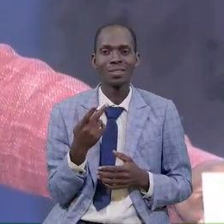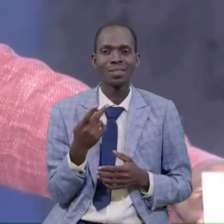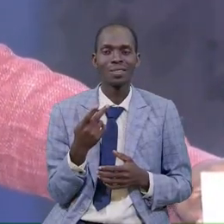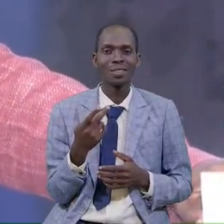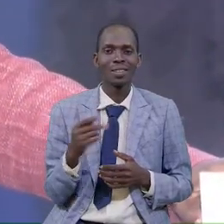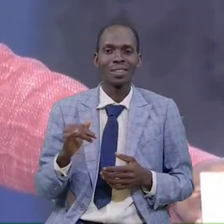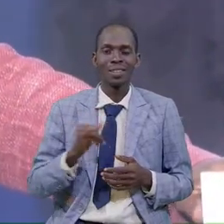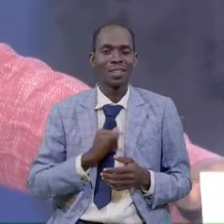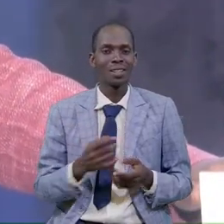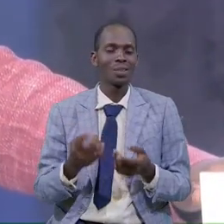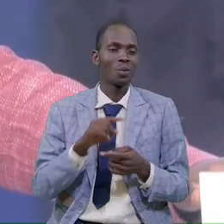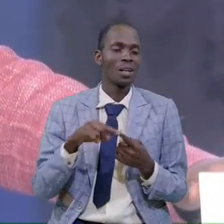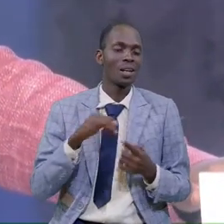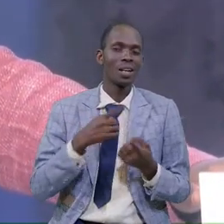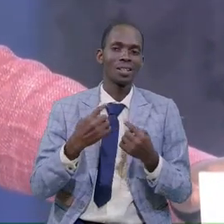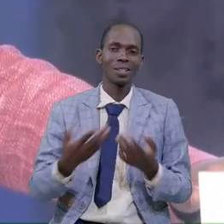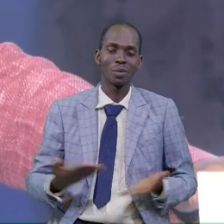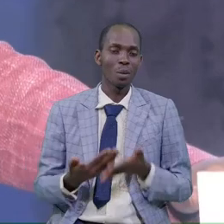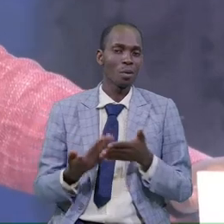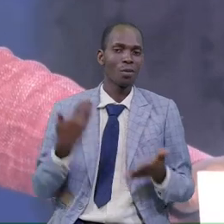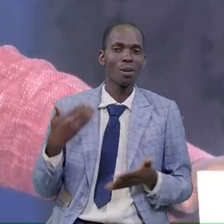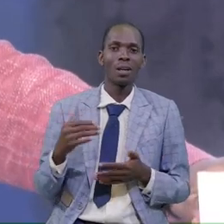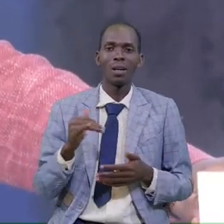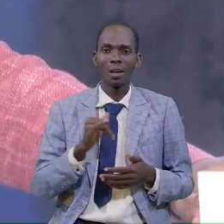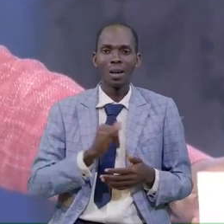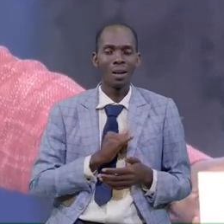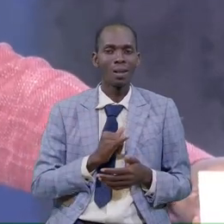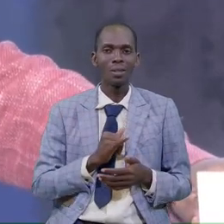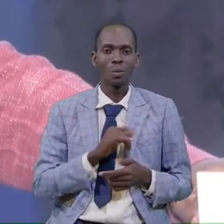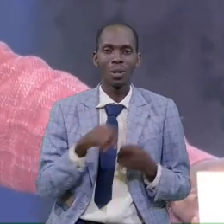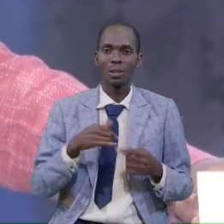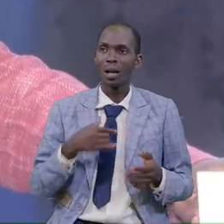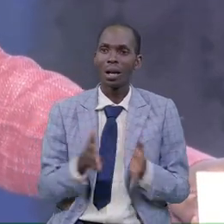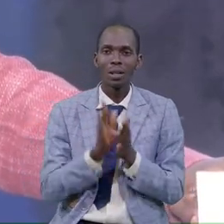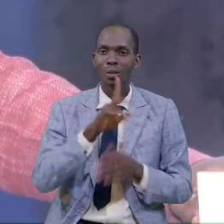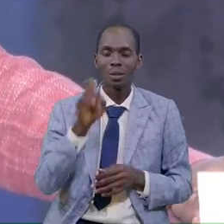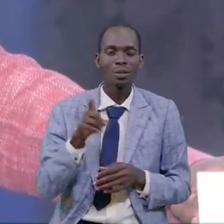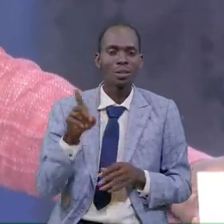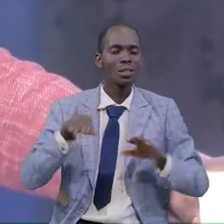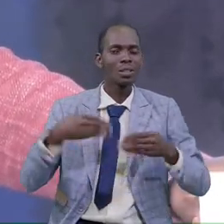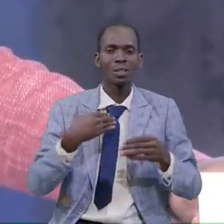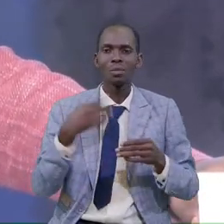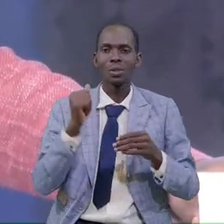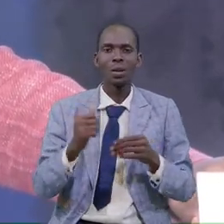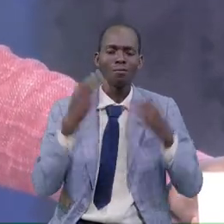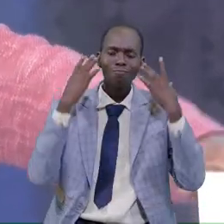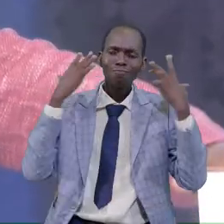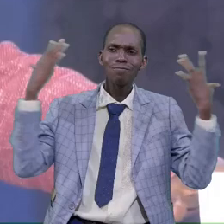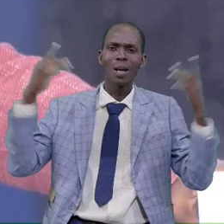Quand j'étais venu pour la première fois, quand je posais la question, il me répondait à haute voix,